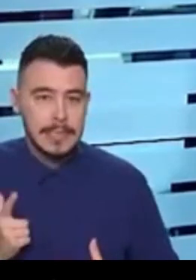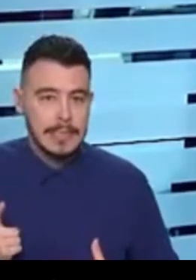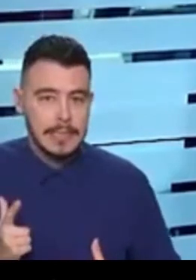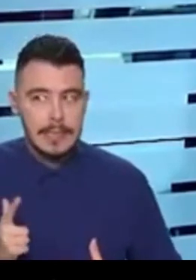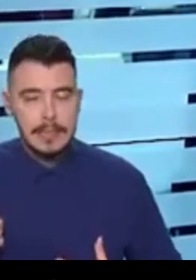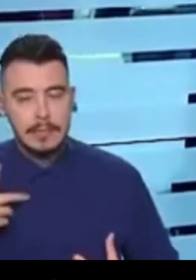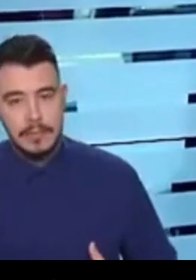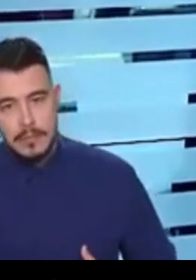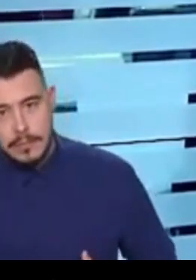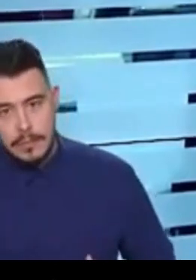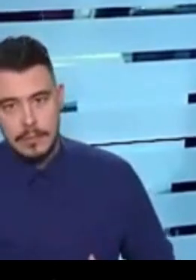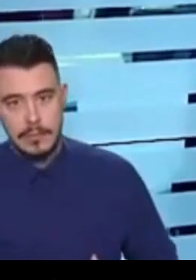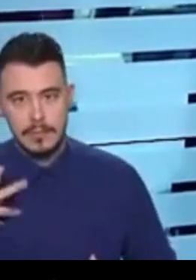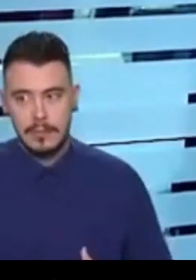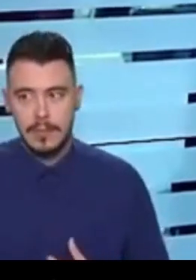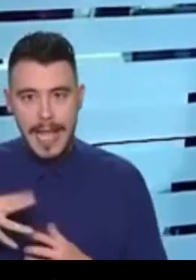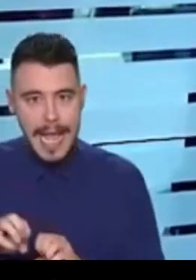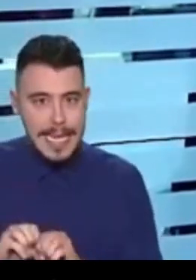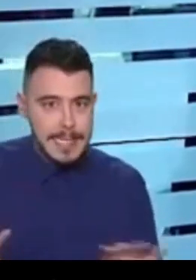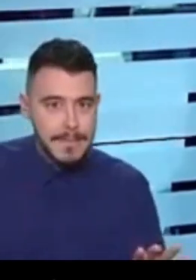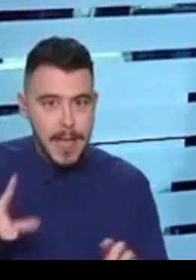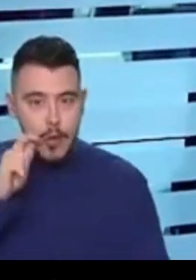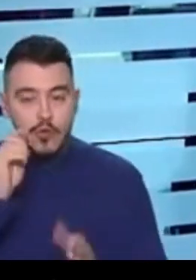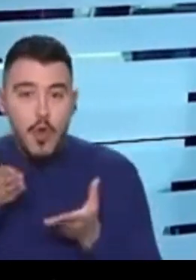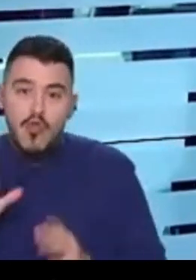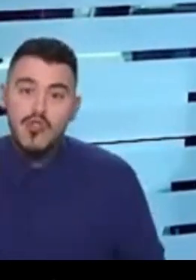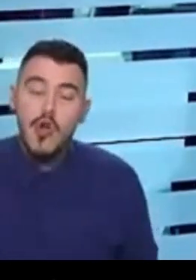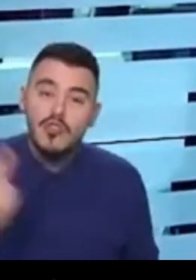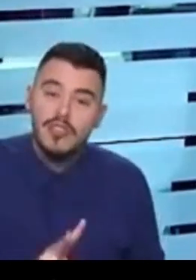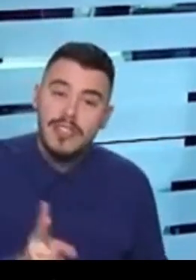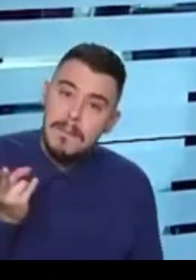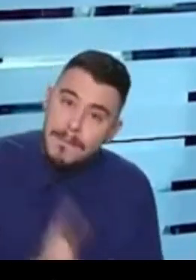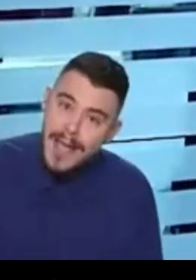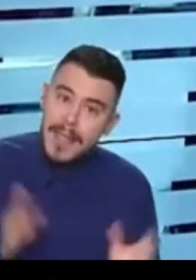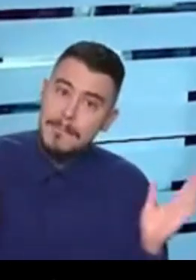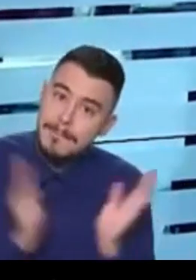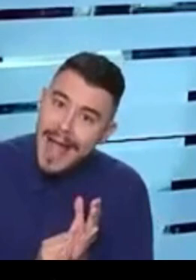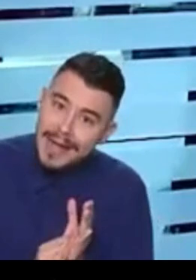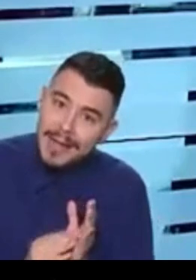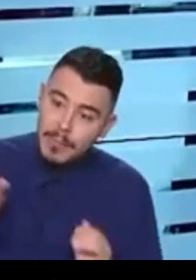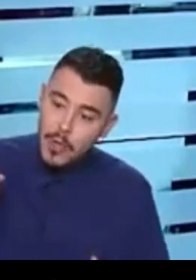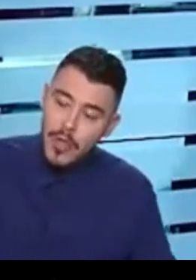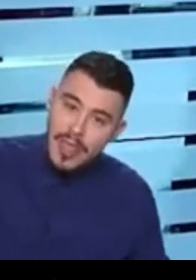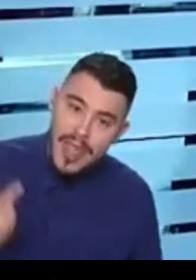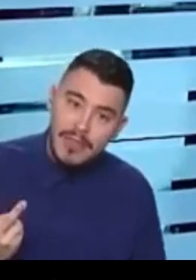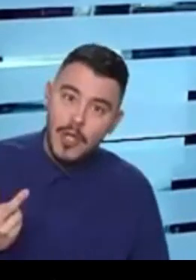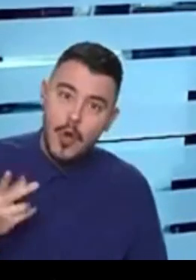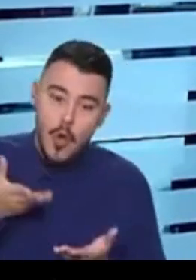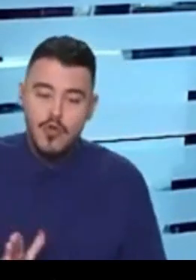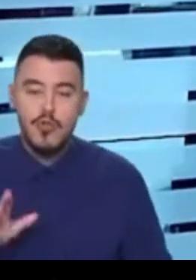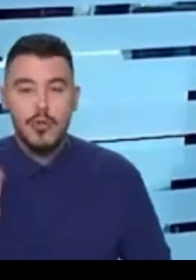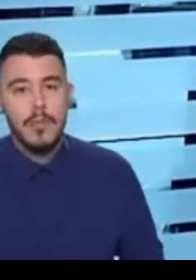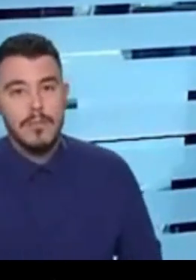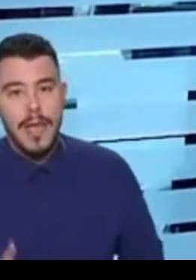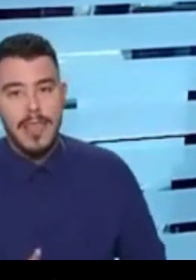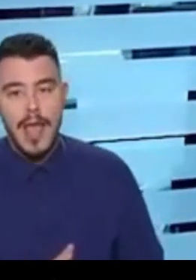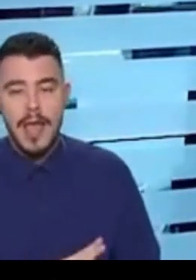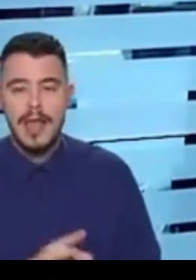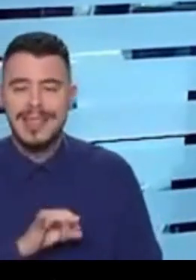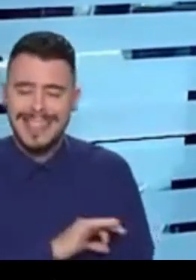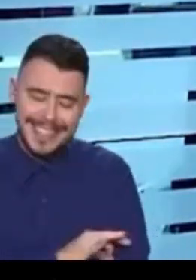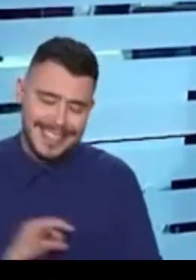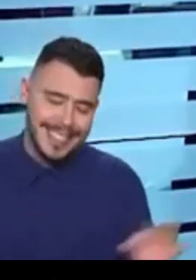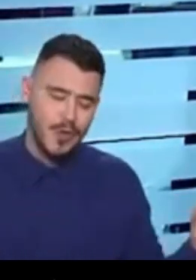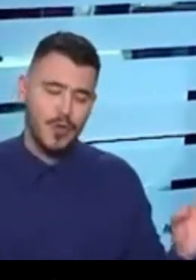κακό και αντιλαμβανόμαστε ότι από αυτό που βίωσε και από όλα όσα ακολούθησαν, ο οργανισμός της εξαντλήθηκε, βρέθηκε και με το μικρόβιο του